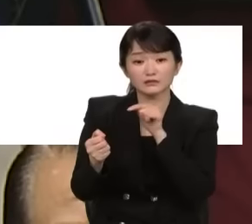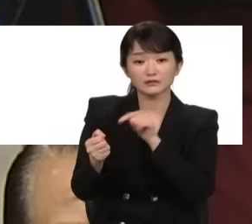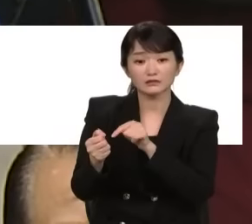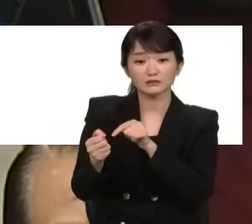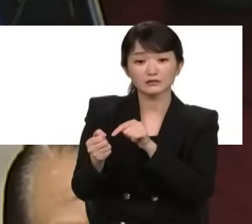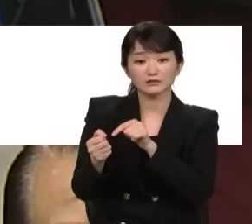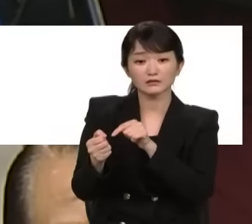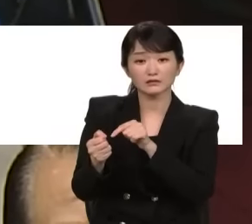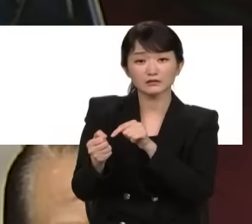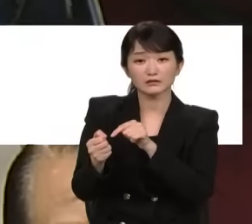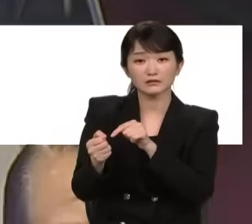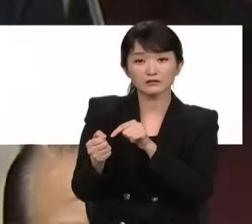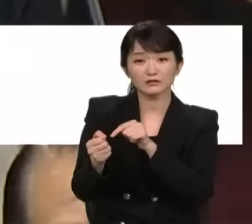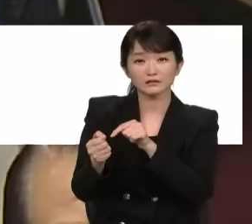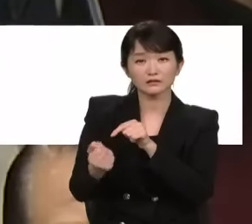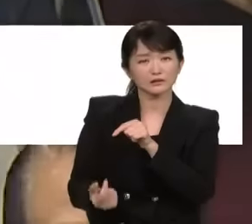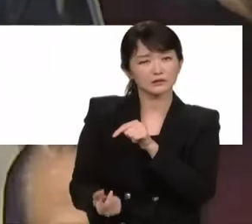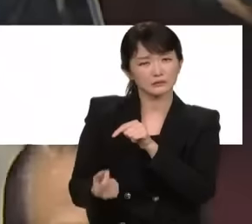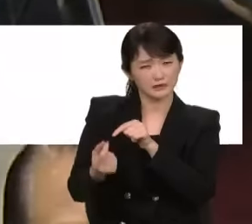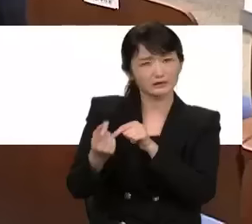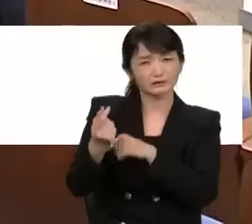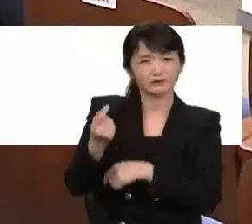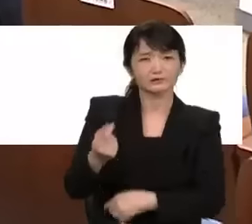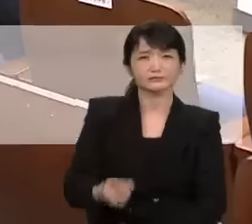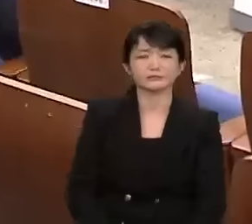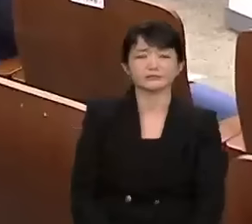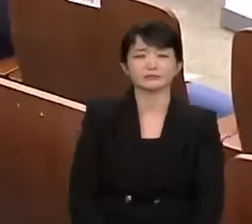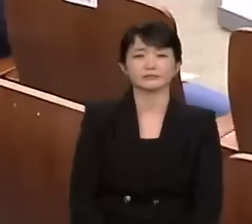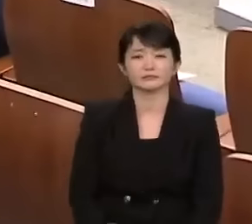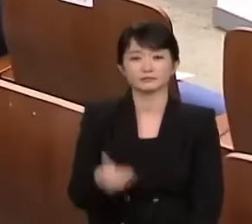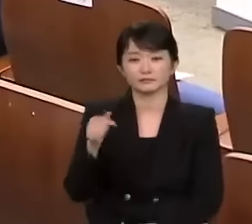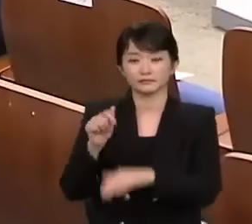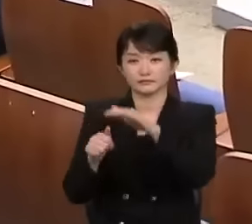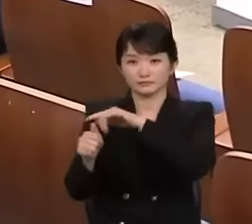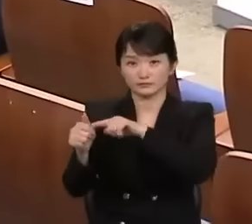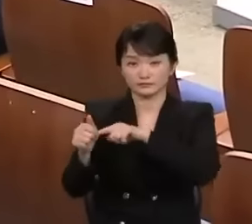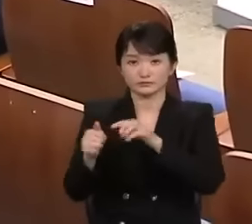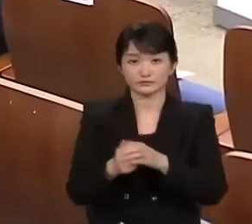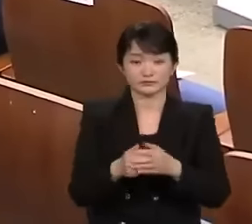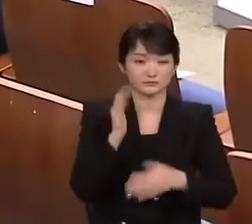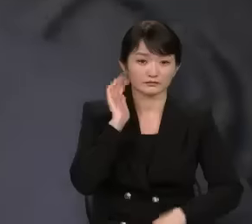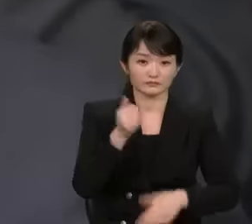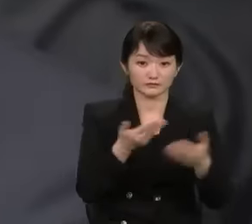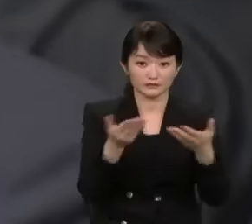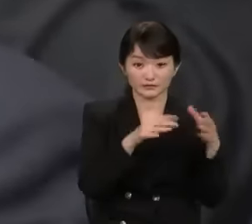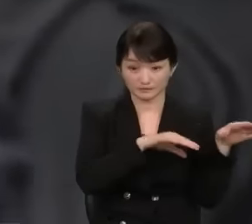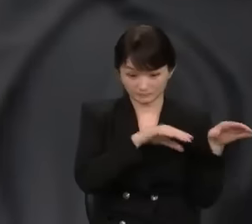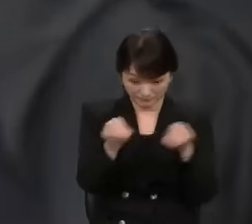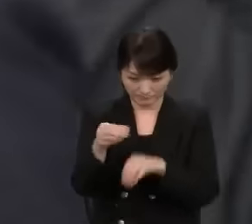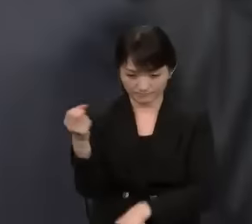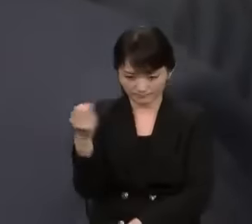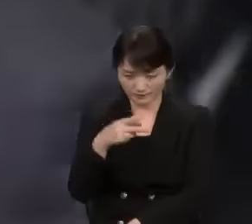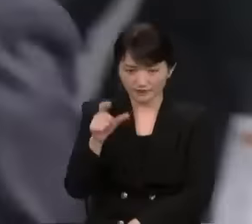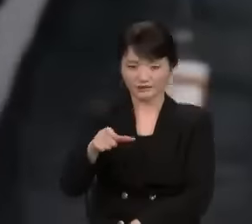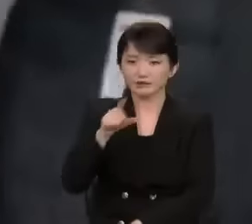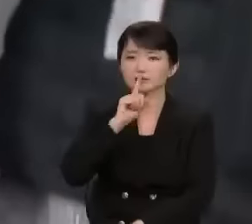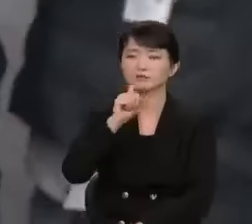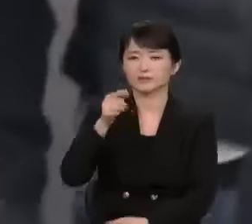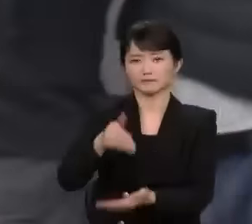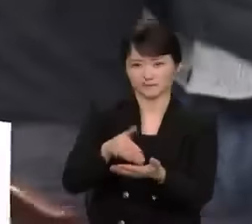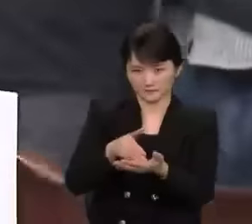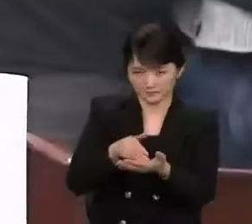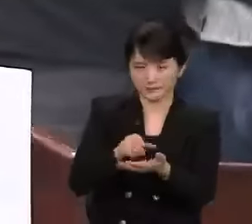좀 서두른 감이 있지 않느냐는. 한 대표는 대통령 직무를 정지해야 한다고 다시 한번 강조하고